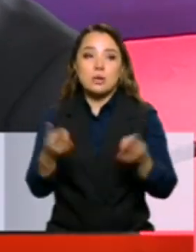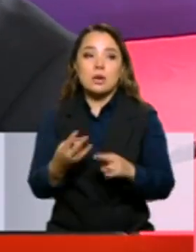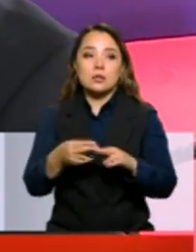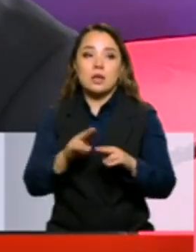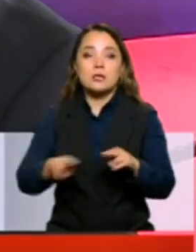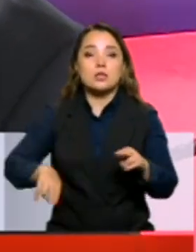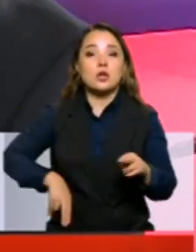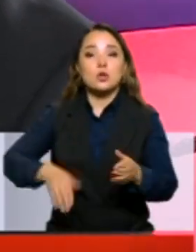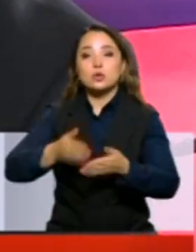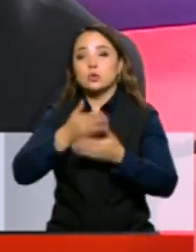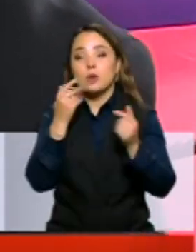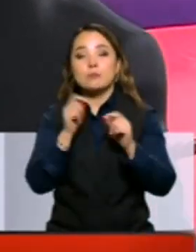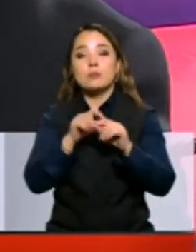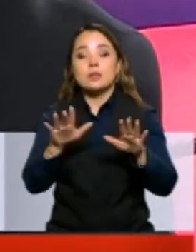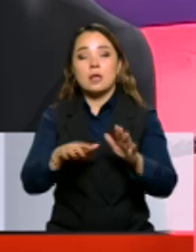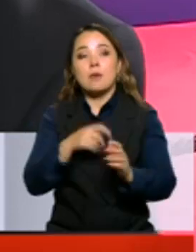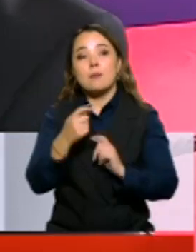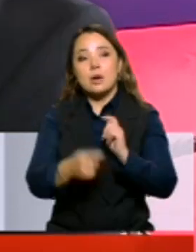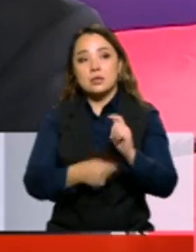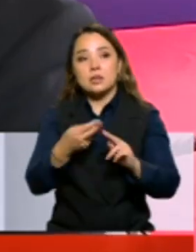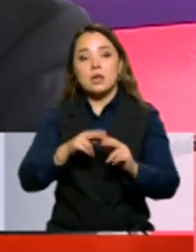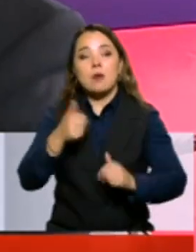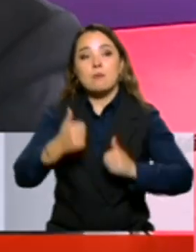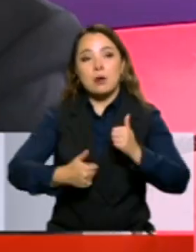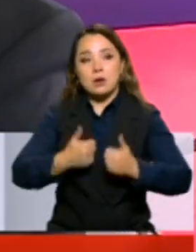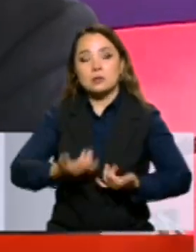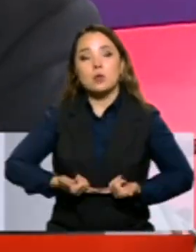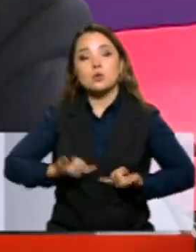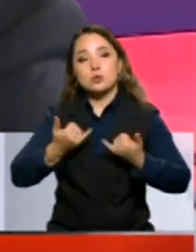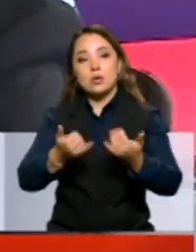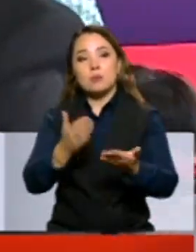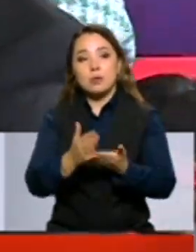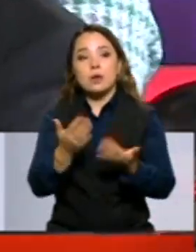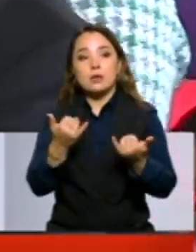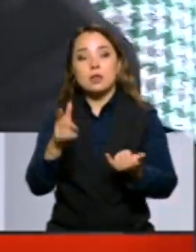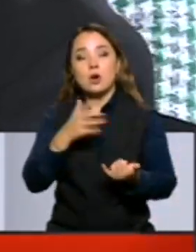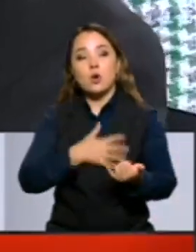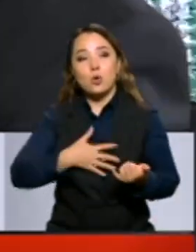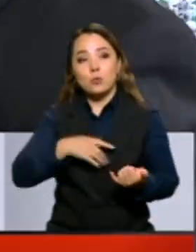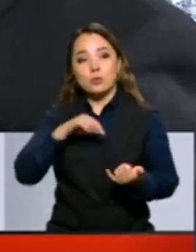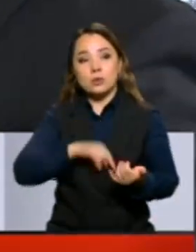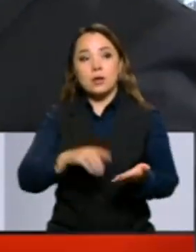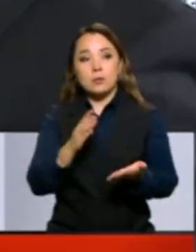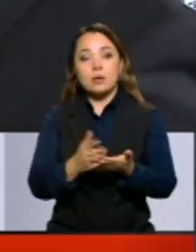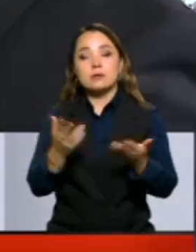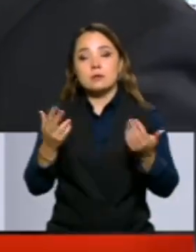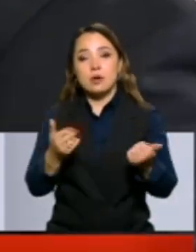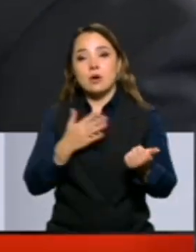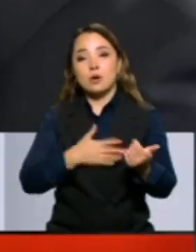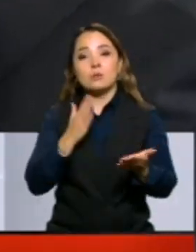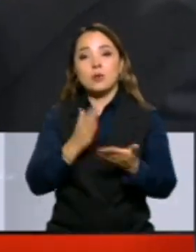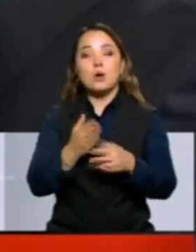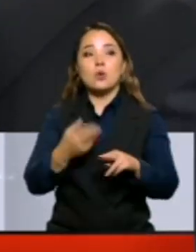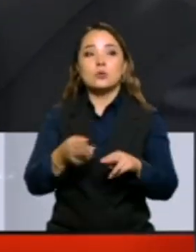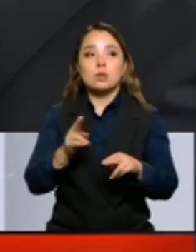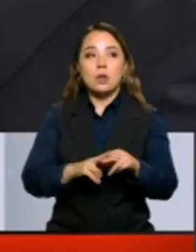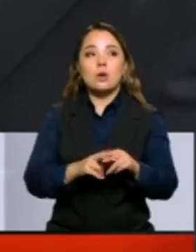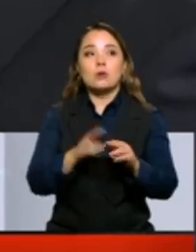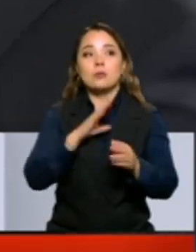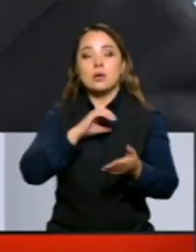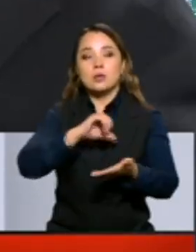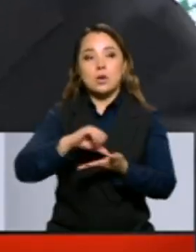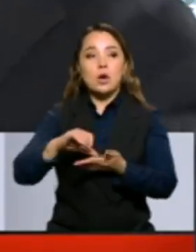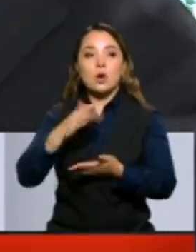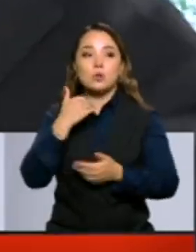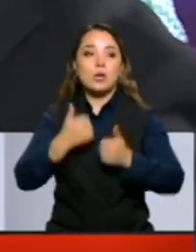директор жоқ мектеп деген материалымды осы байқауға ұсынып едім. Қобалжу бар ма? Енді қазір қобалжу бар, өйткені бұл Үркер деген бұл